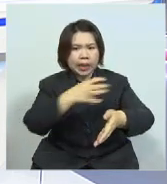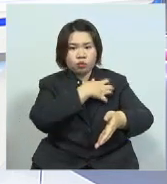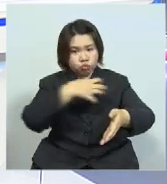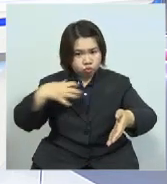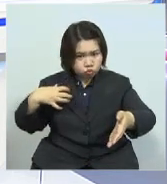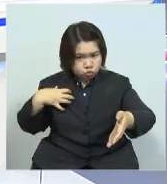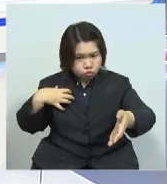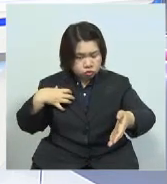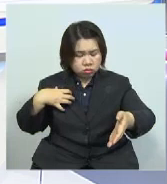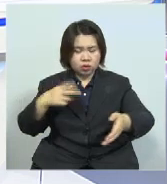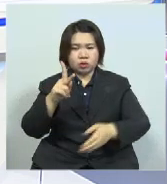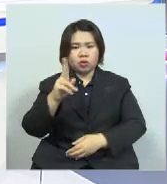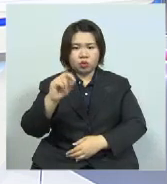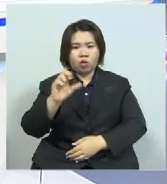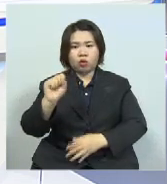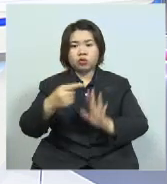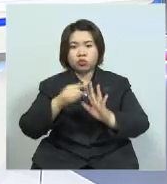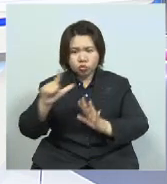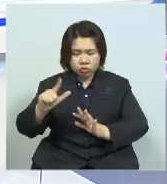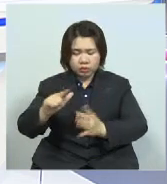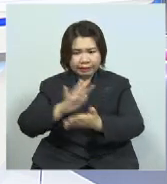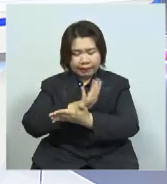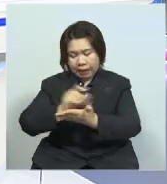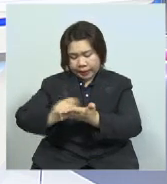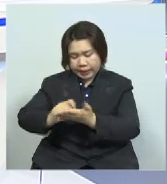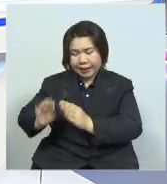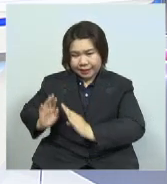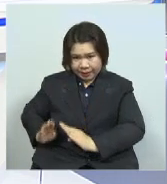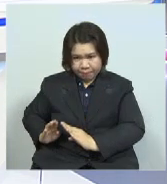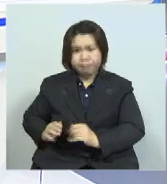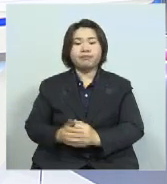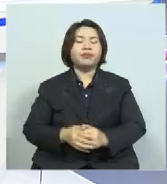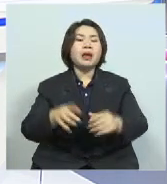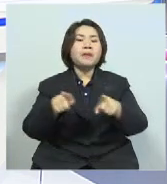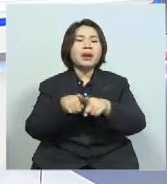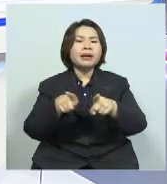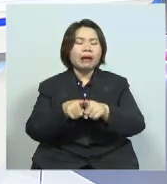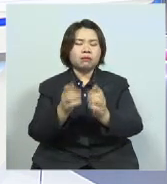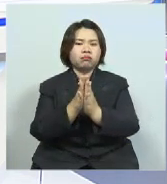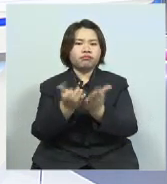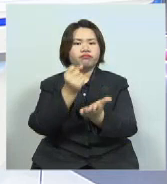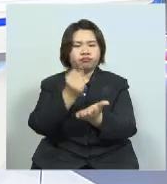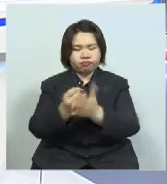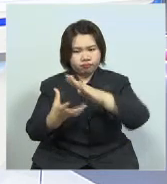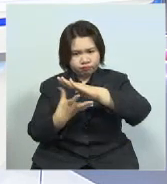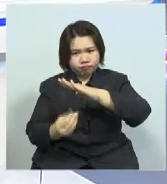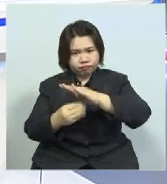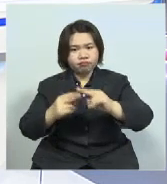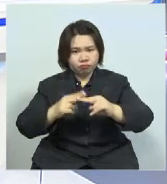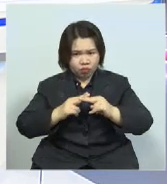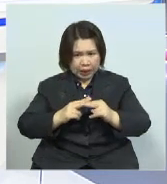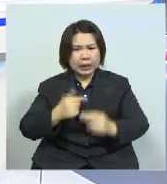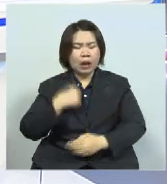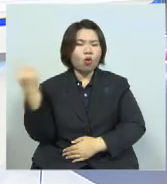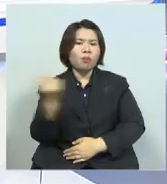ตสถานกงสุลในพื้นที่ที่เราจะไปติดตัวเอาไว้แล้วก็อย่างที่ท่านรัฐมนตรีย้ำไปถ่ายสำเนาพาสปอร์ตติดตัว ไปด้วยนะคะ